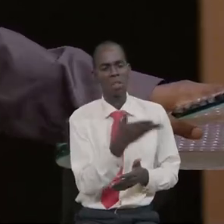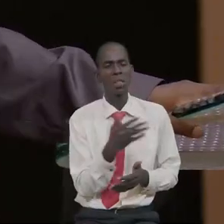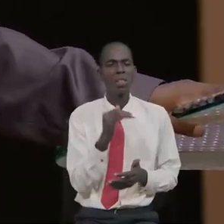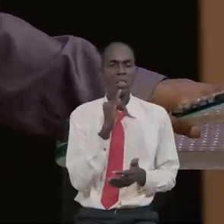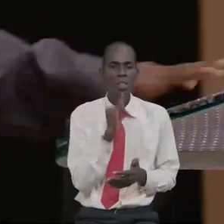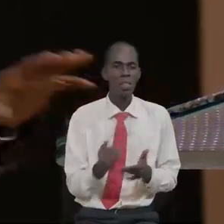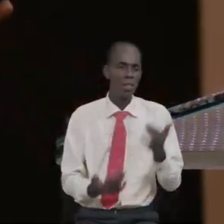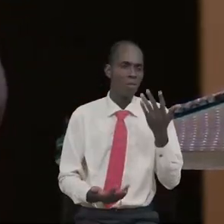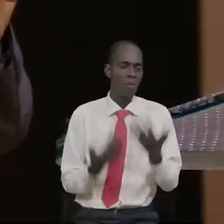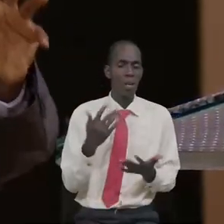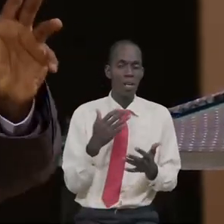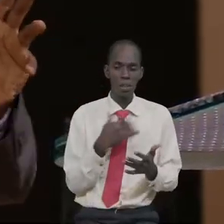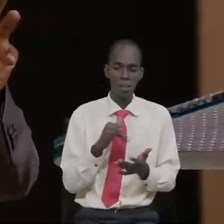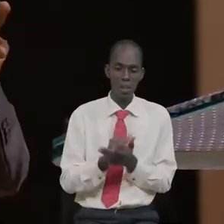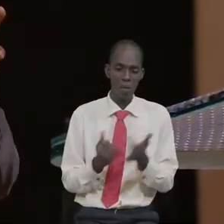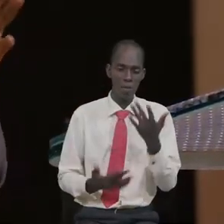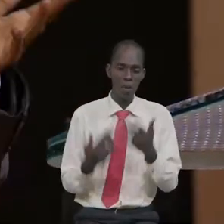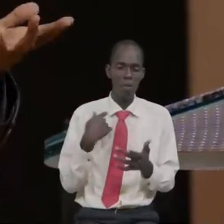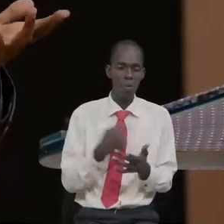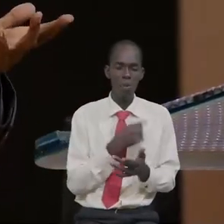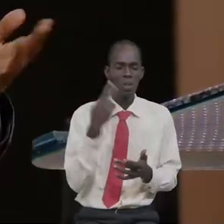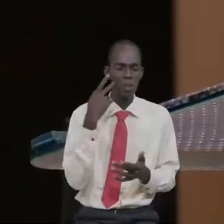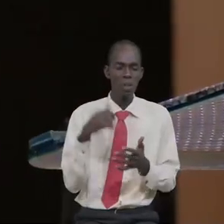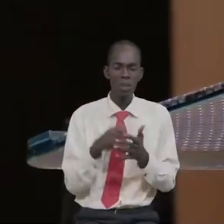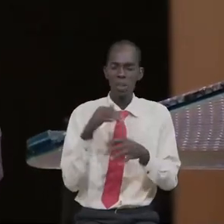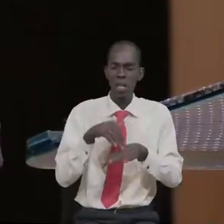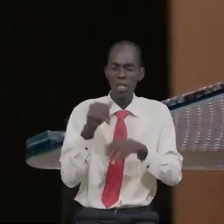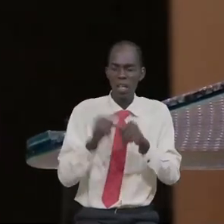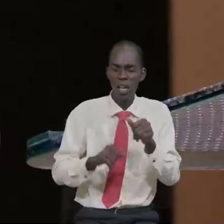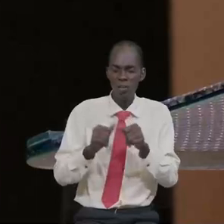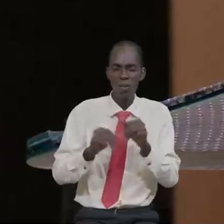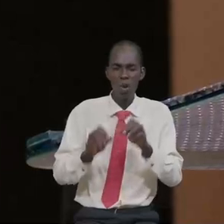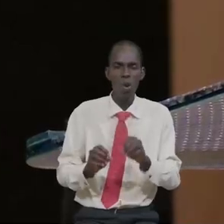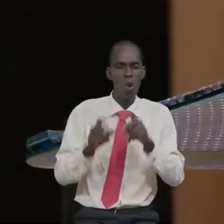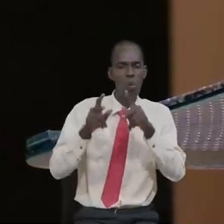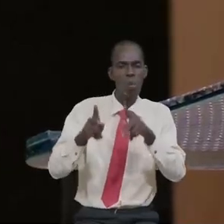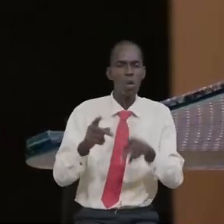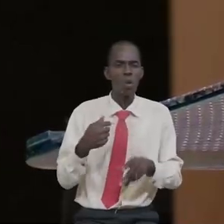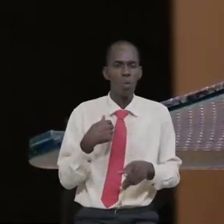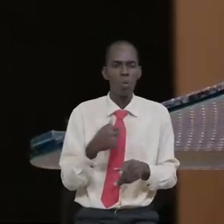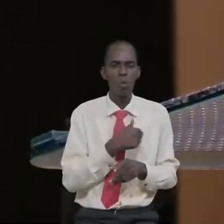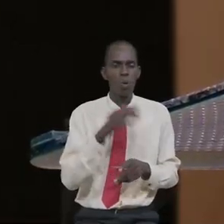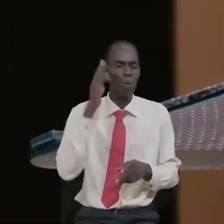Nebuchadnezzar, nous avons toute opportunité, toute occasion pour prêcher